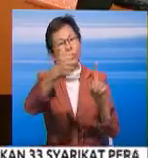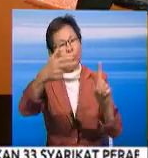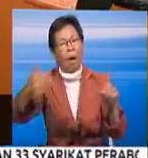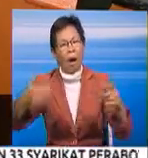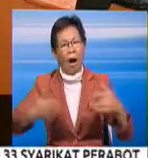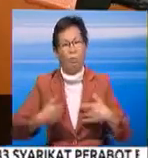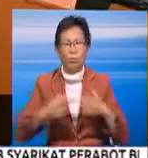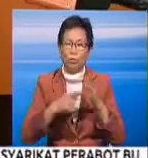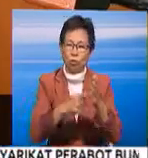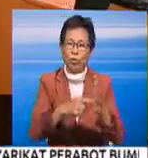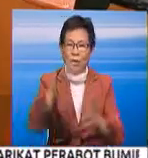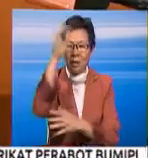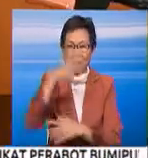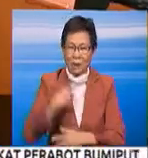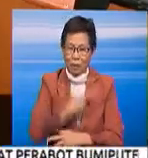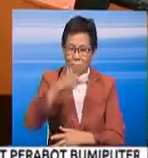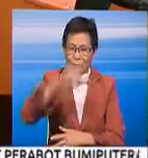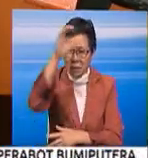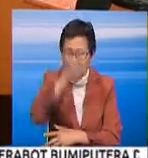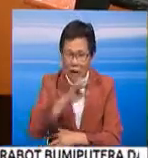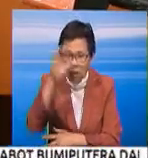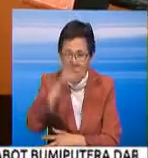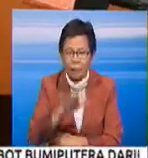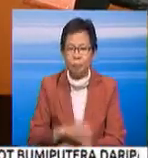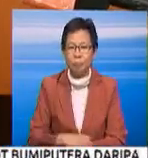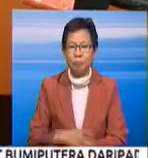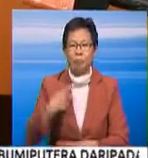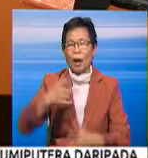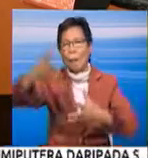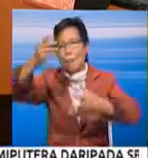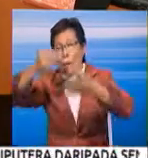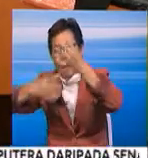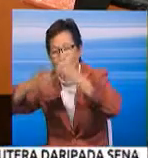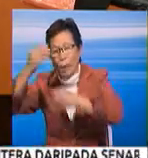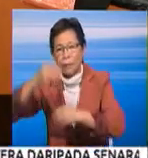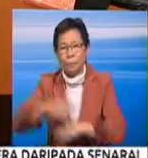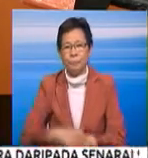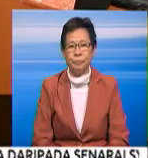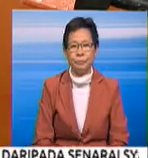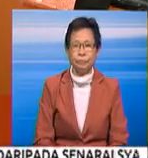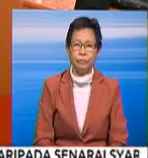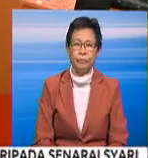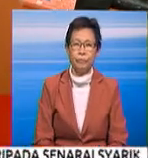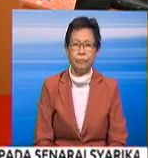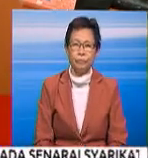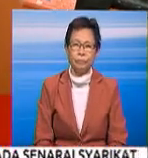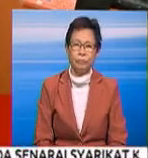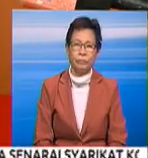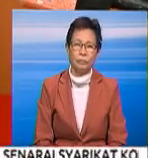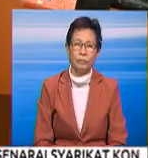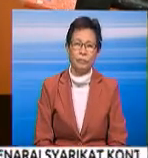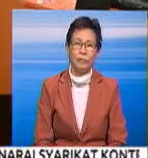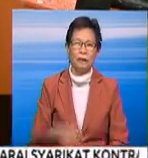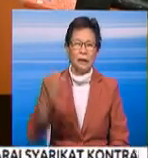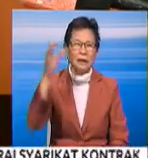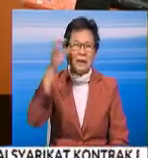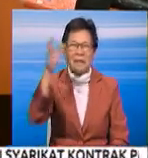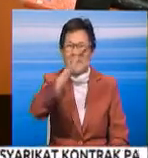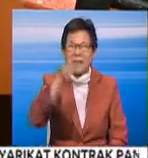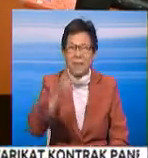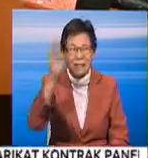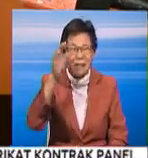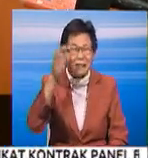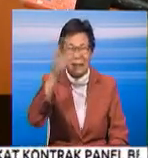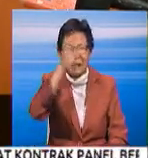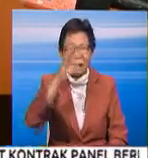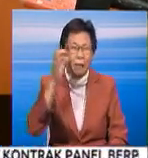Maka kita kena cari juga, kita menguasai kebudayaan orang Melayu. Macam kita kata, orang Cina tak pernah main mokyung,